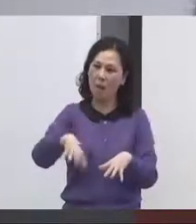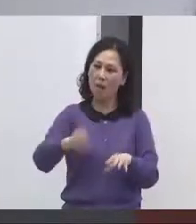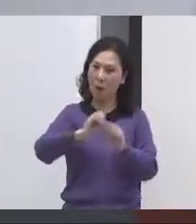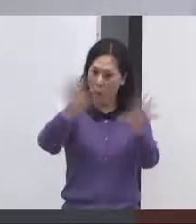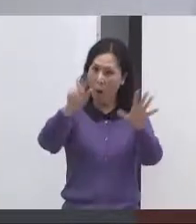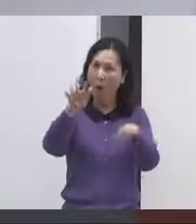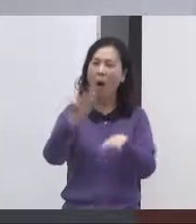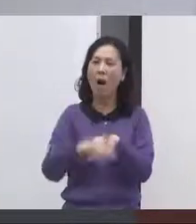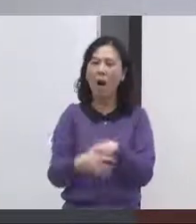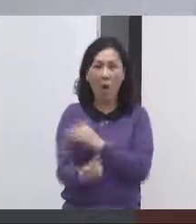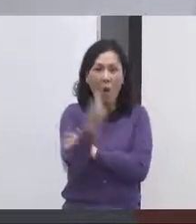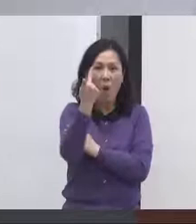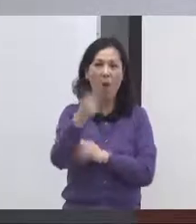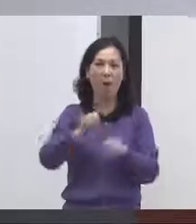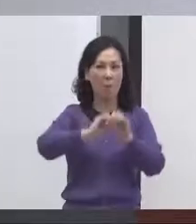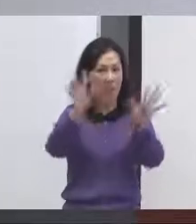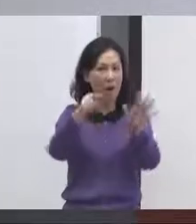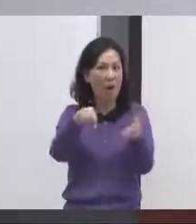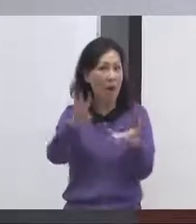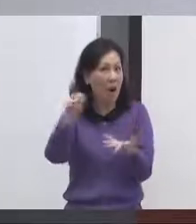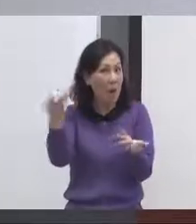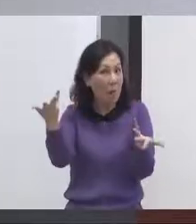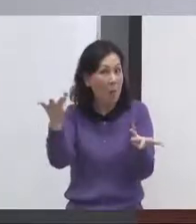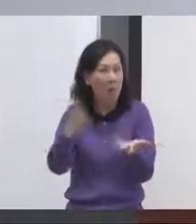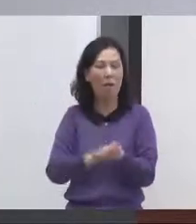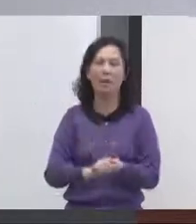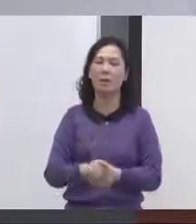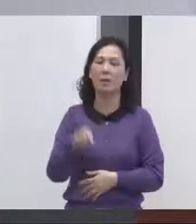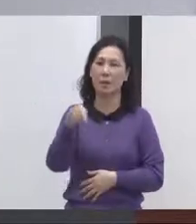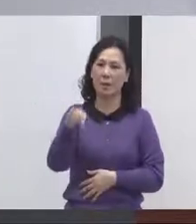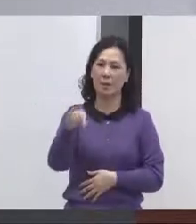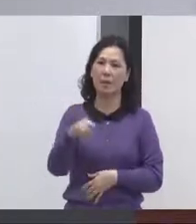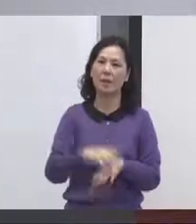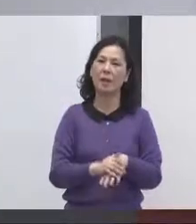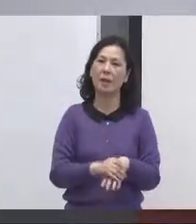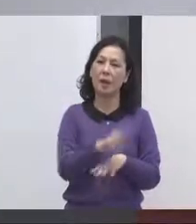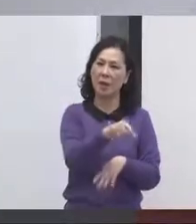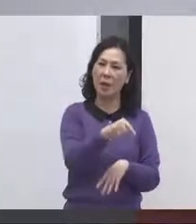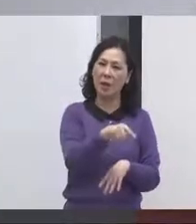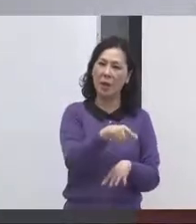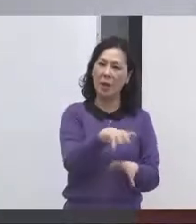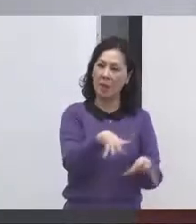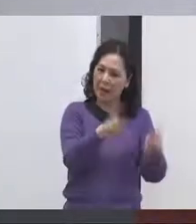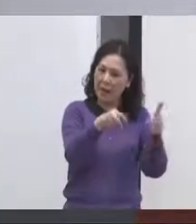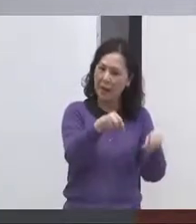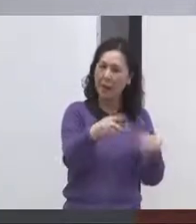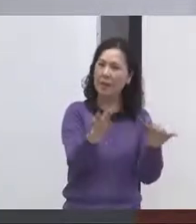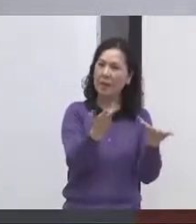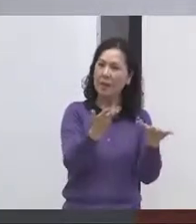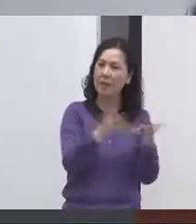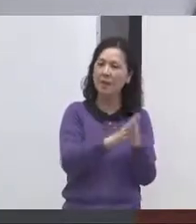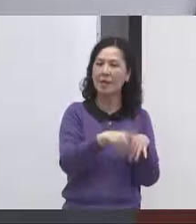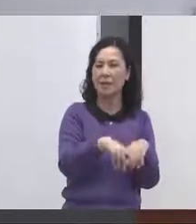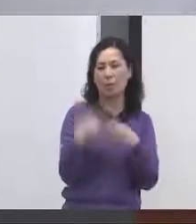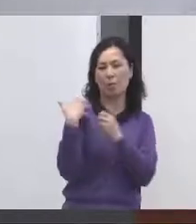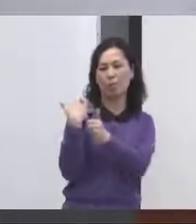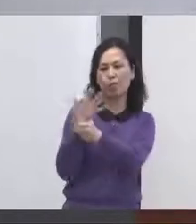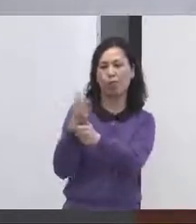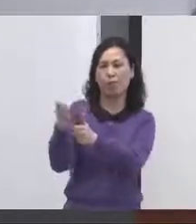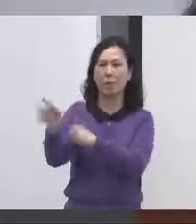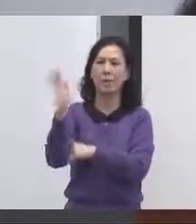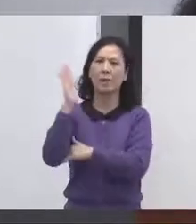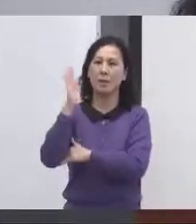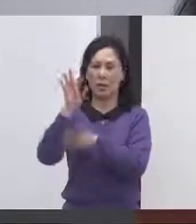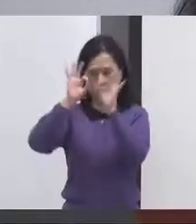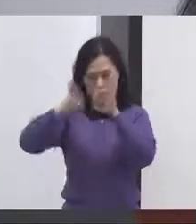时的公开？好，那我们就是把本来这个问责从就是这个从民间再把它推回去政府。好，